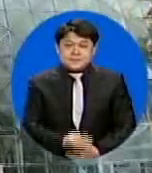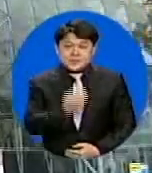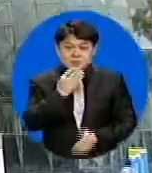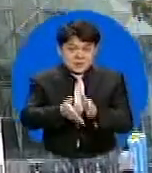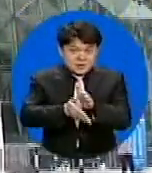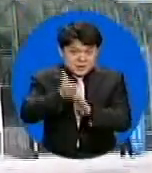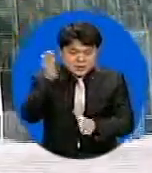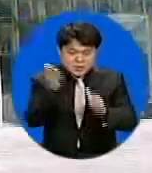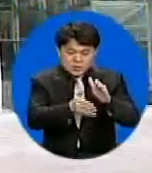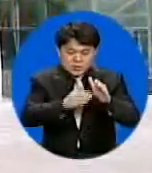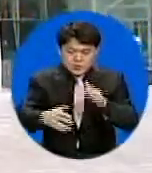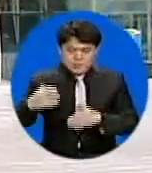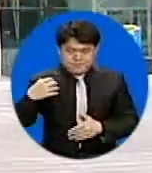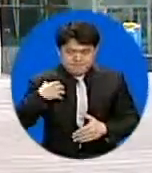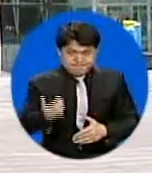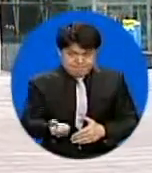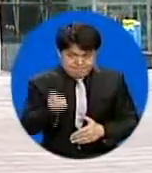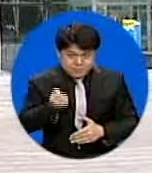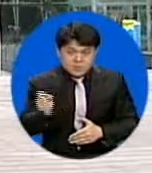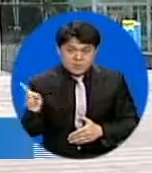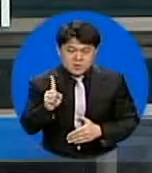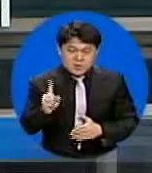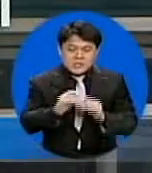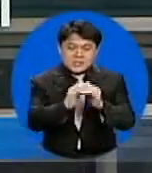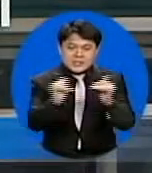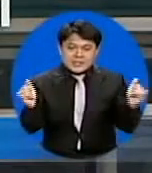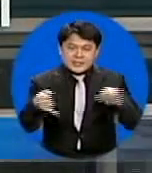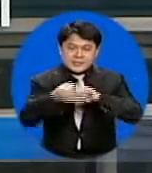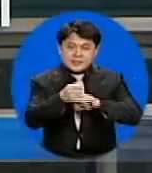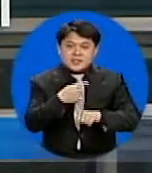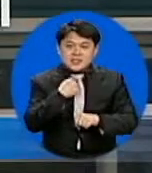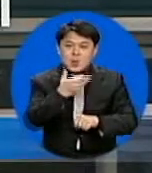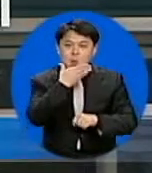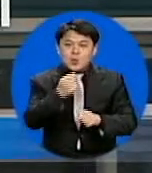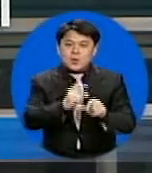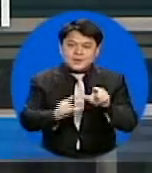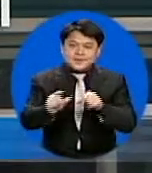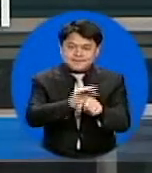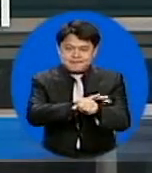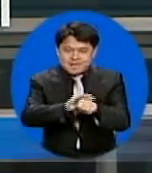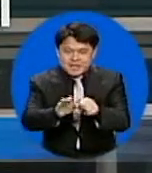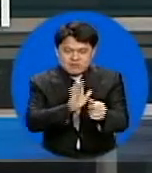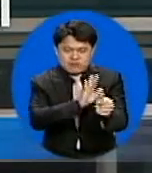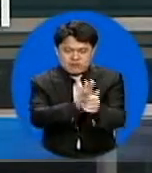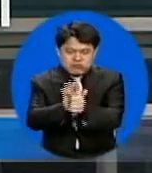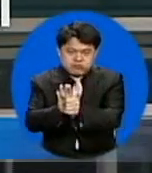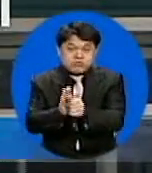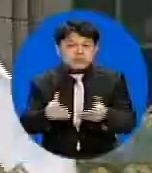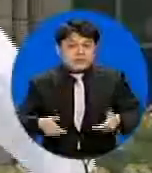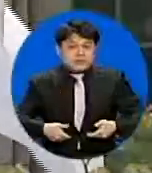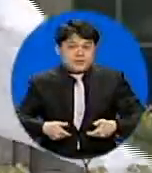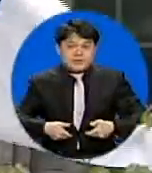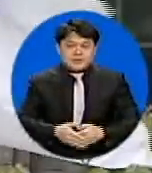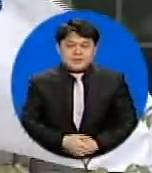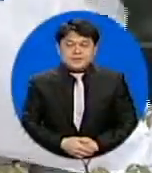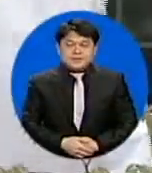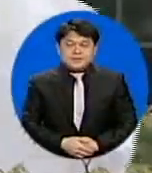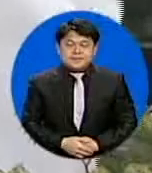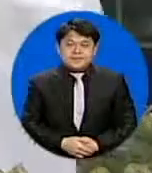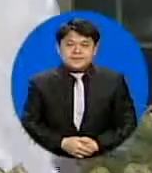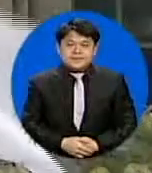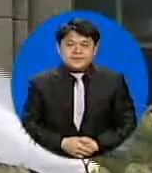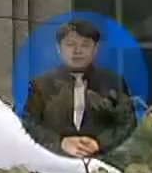서울시는 공공의 책임감을 갖고 시민에게 약속한 복지를 보다 효율적으로 이끌어나가야 할 것입니다. 복지TV